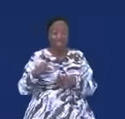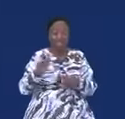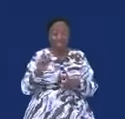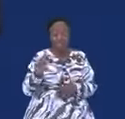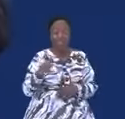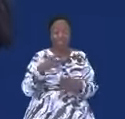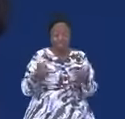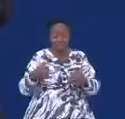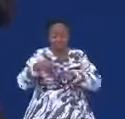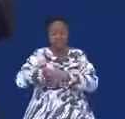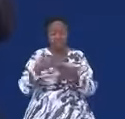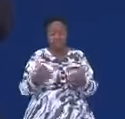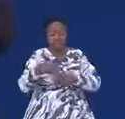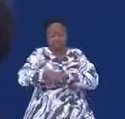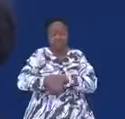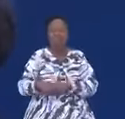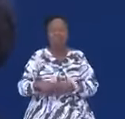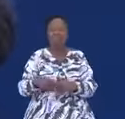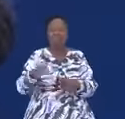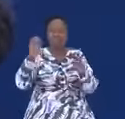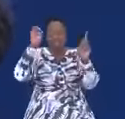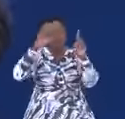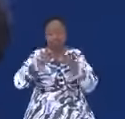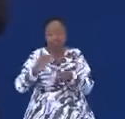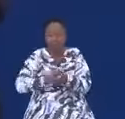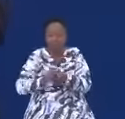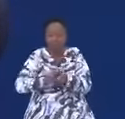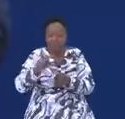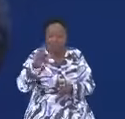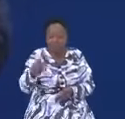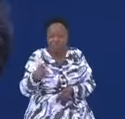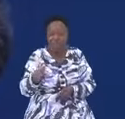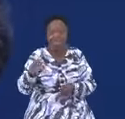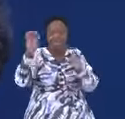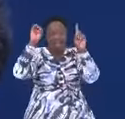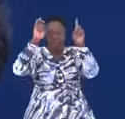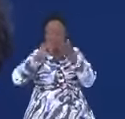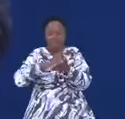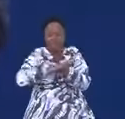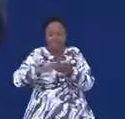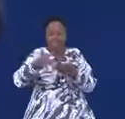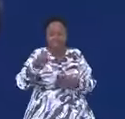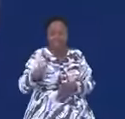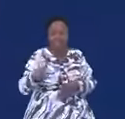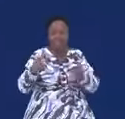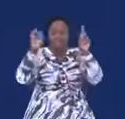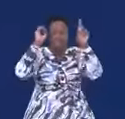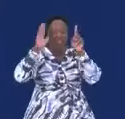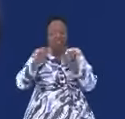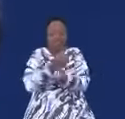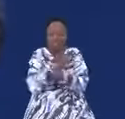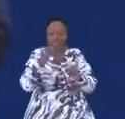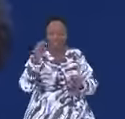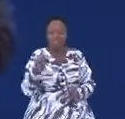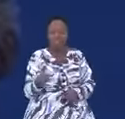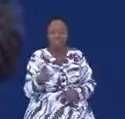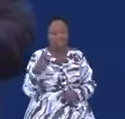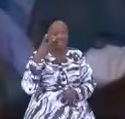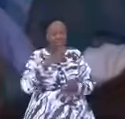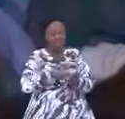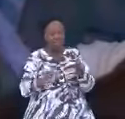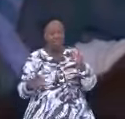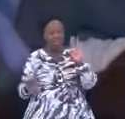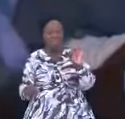ivato purgée il va te purifier il va saute sauver verser 10 1